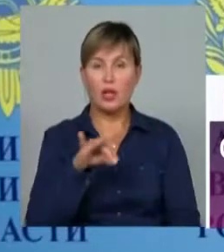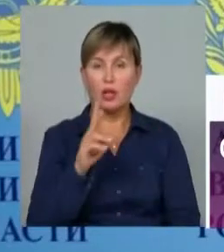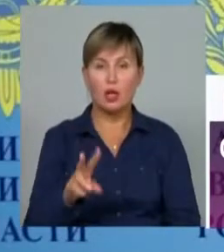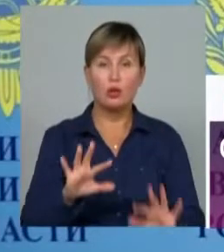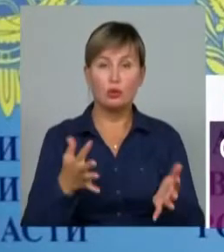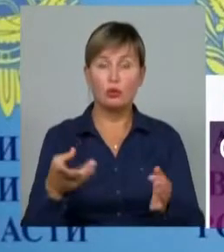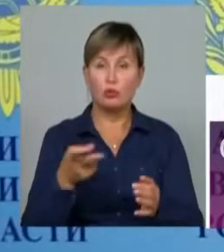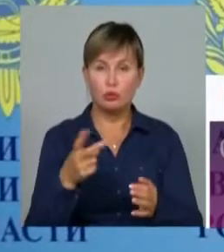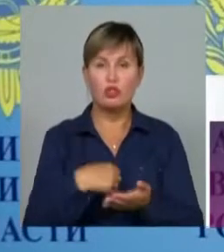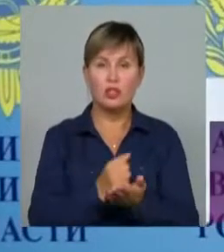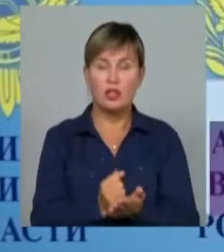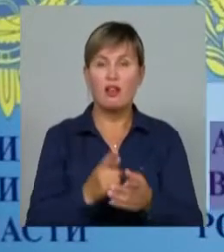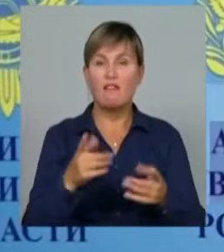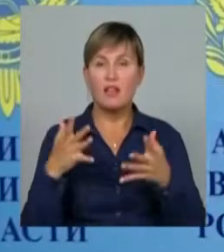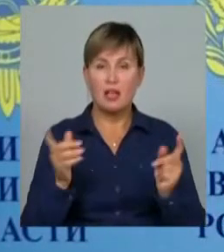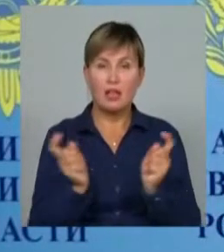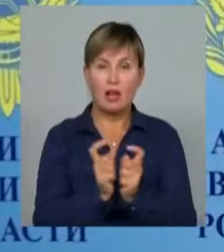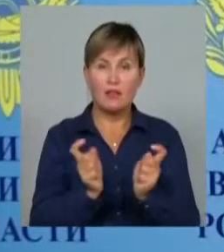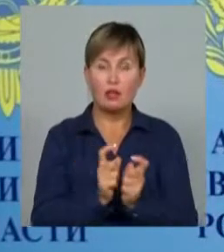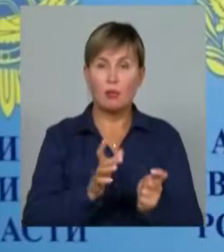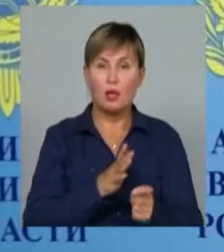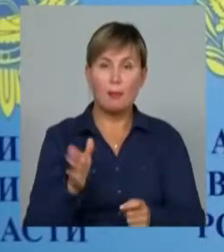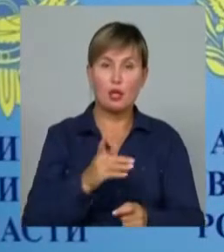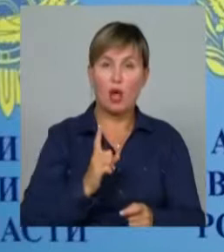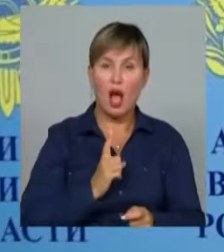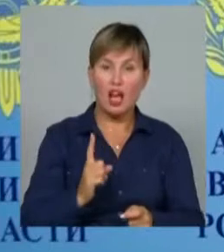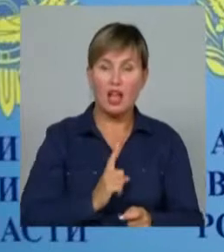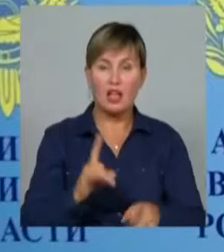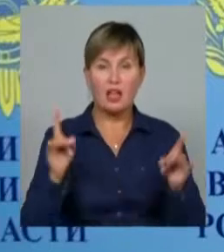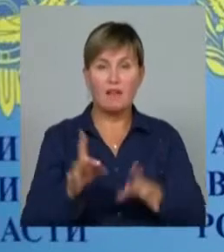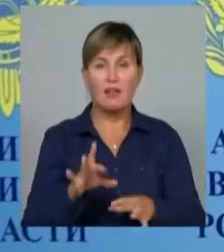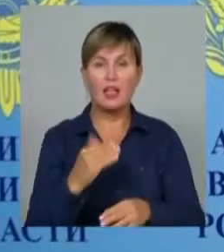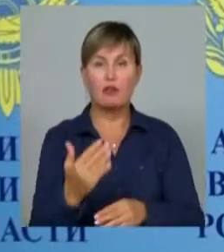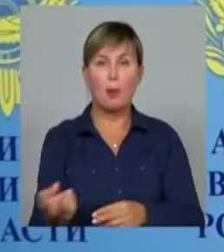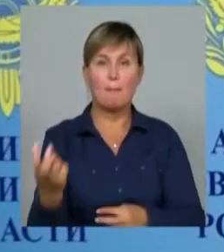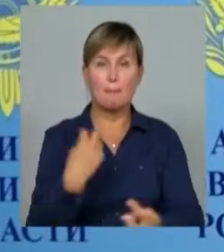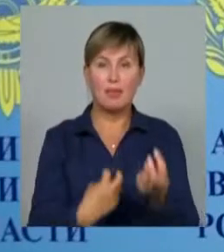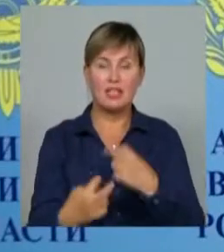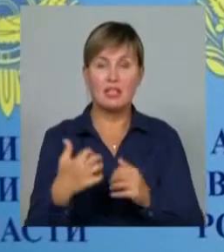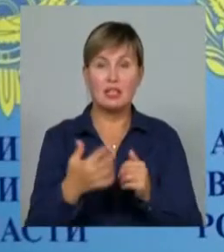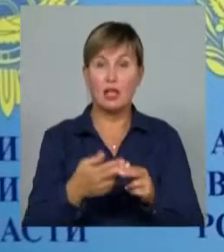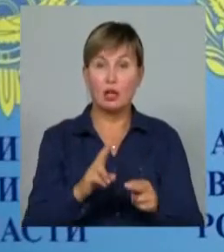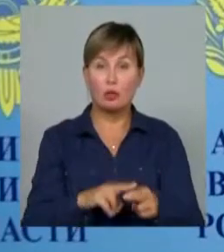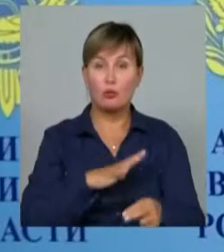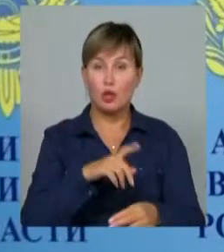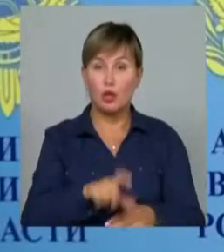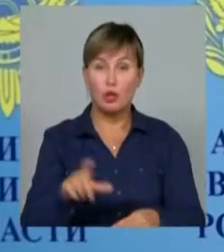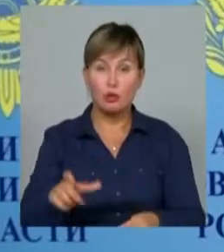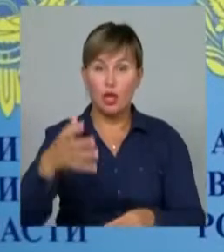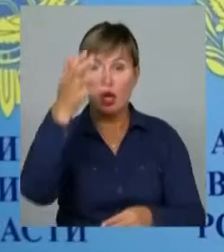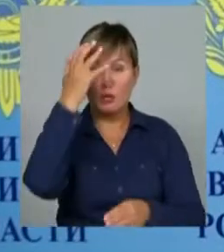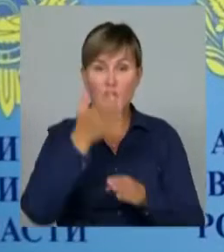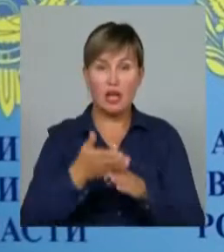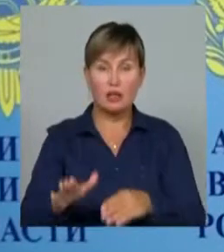инцидента установлены. Как выяснилось, конфликт произошел между охранниками кафе и его посетителями, среди которых были сотрудники Кавшигайского